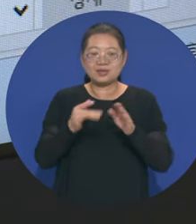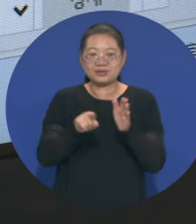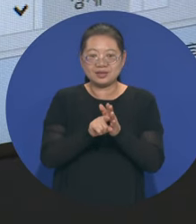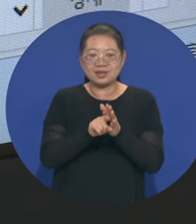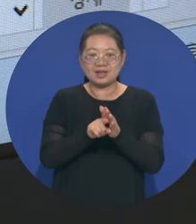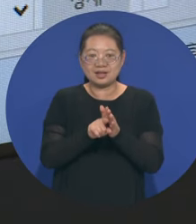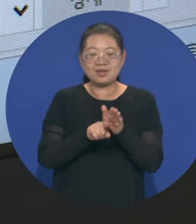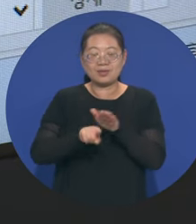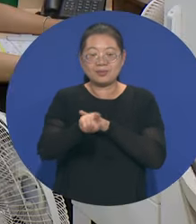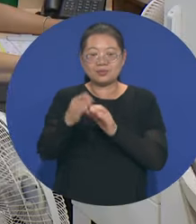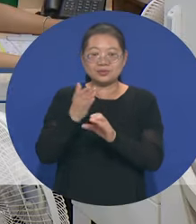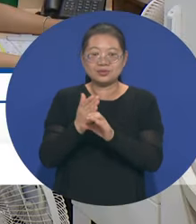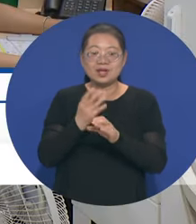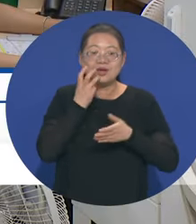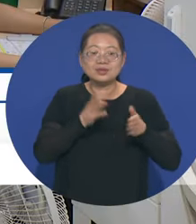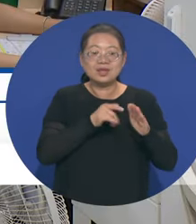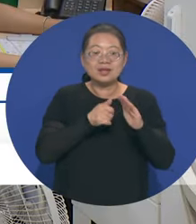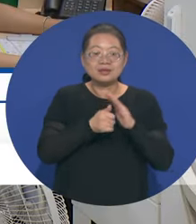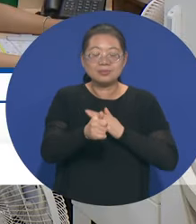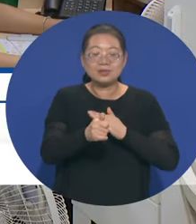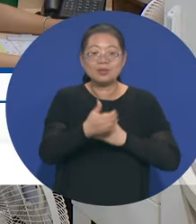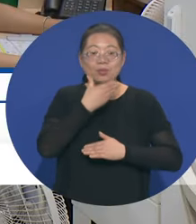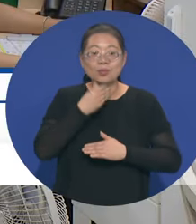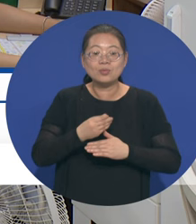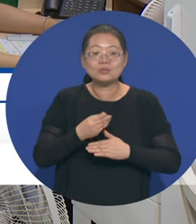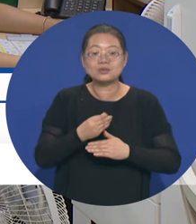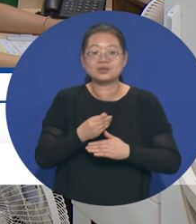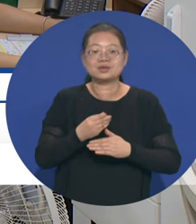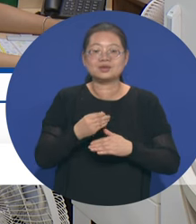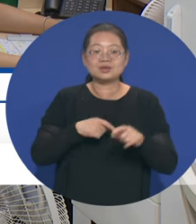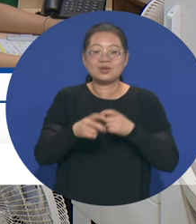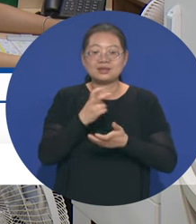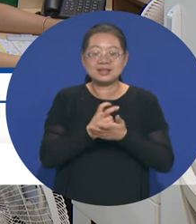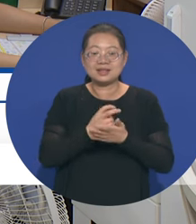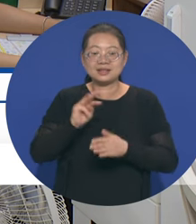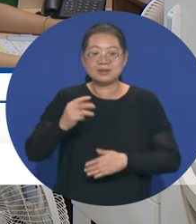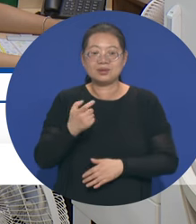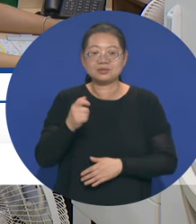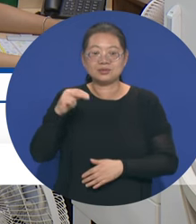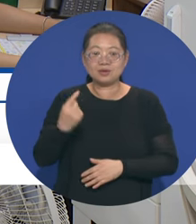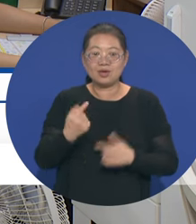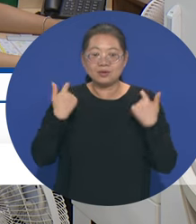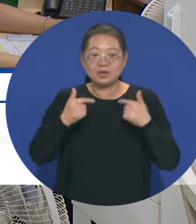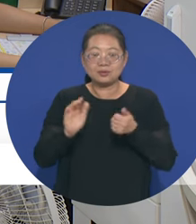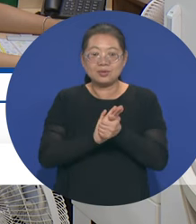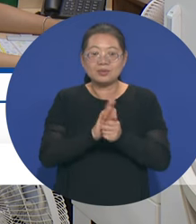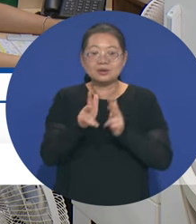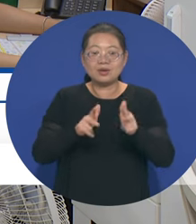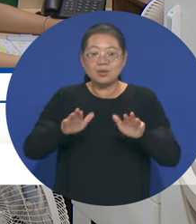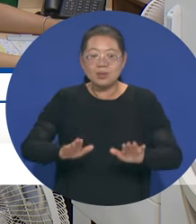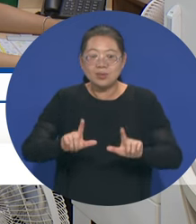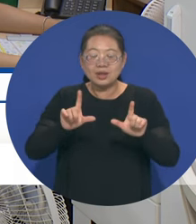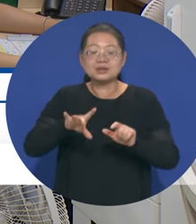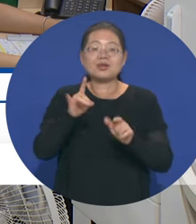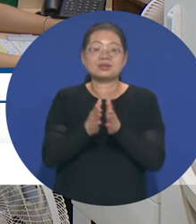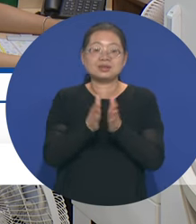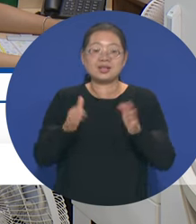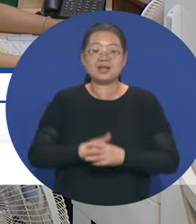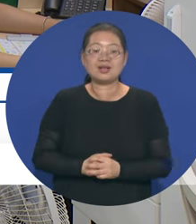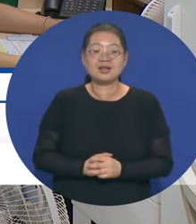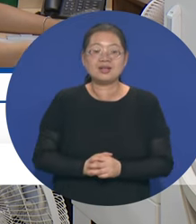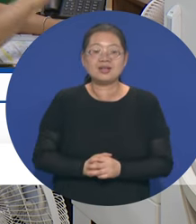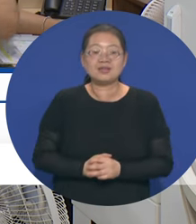앞장서고 있습니다. 경기도 대표 복지정책 시리즈인 360도 언제나 돌봄 사업이 올해 첫 발을 내딛은